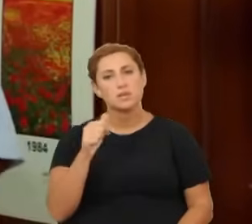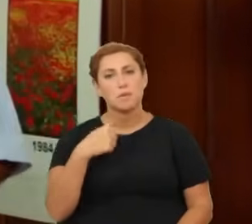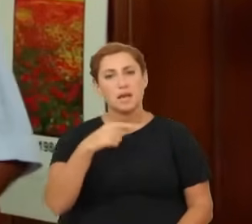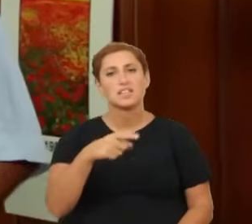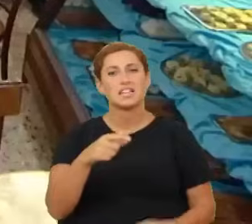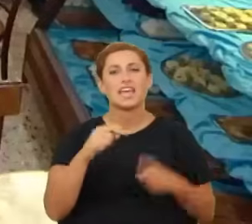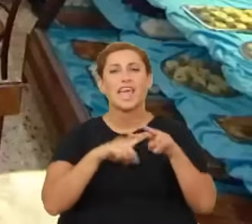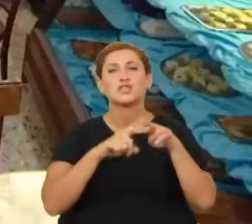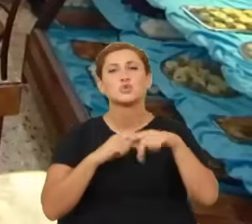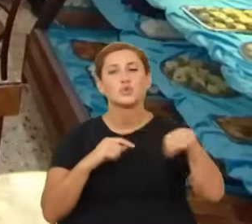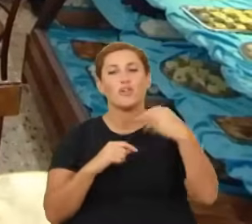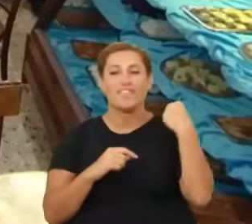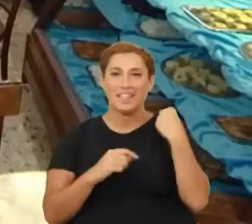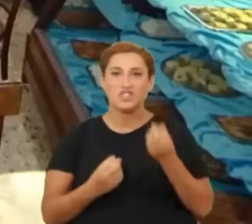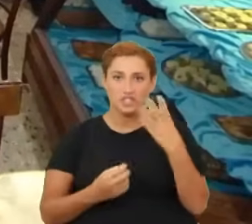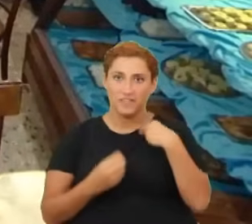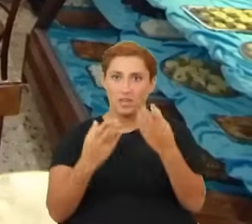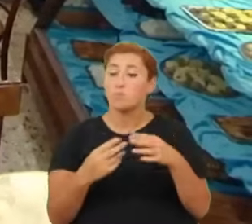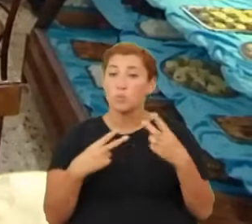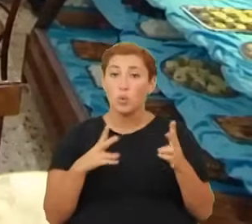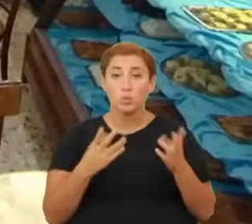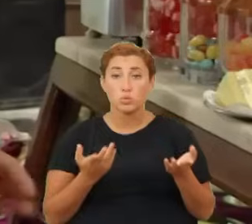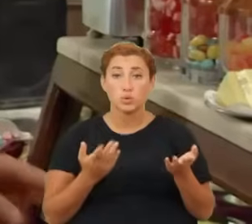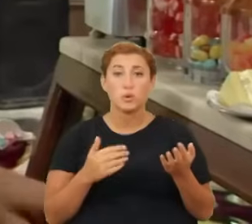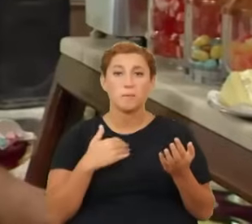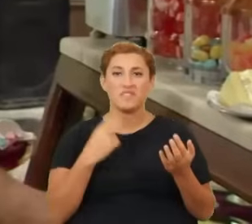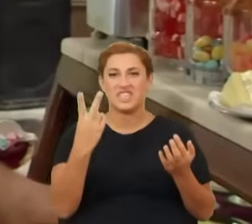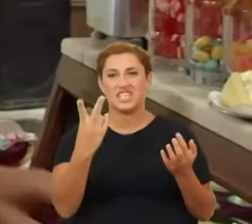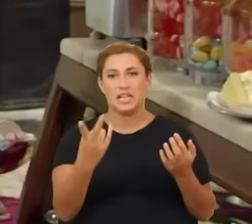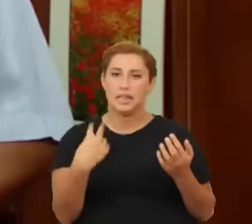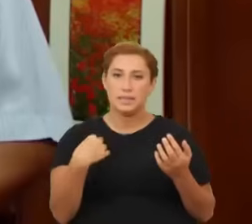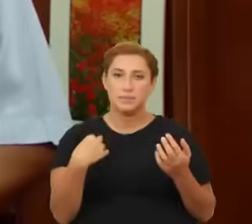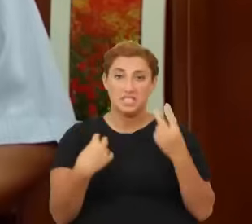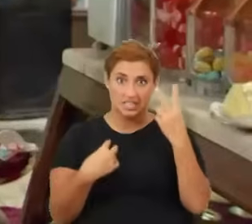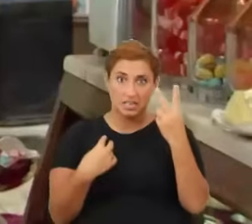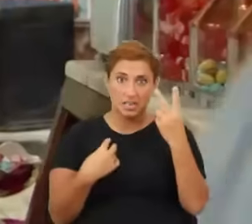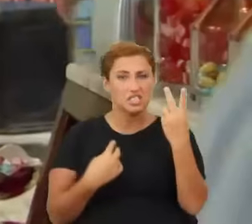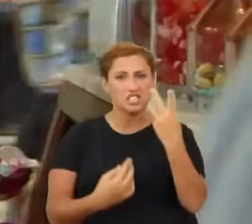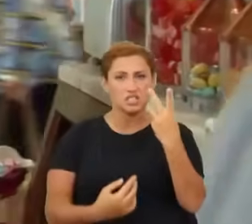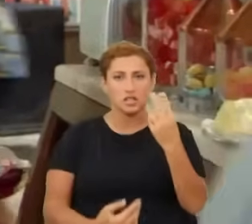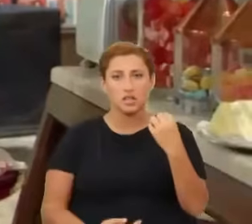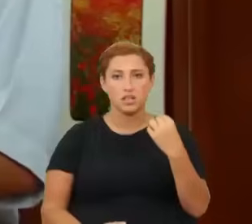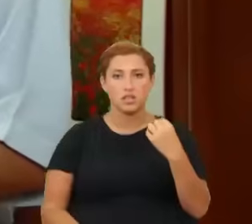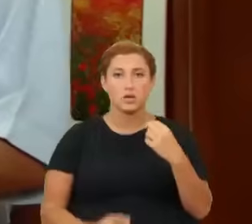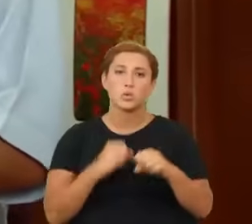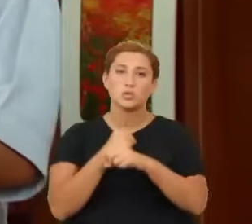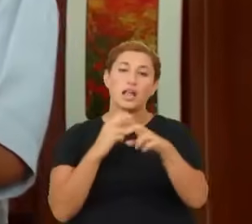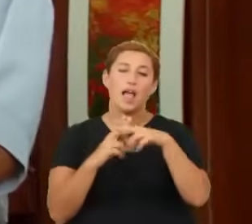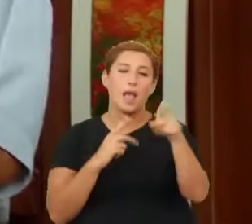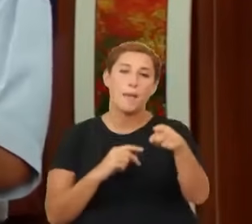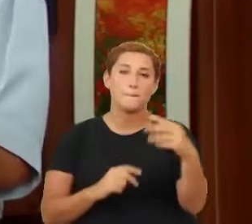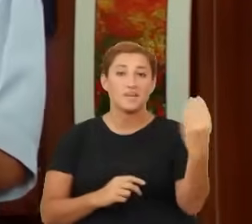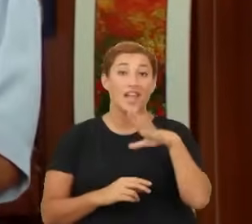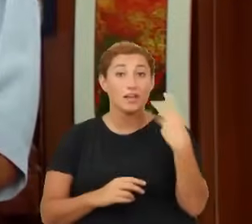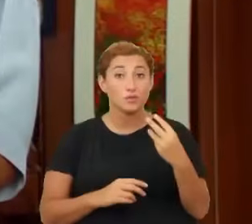sana keşgül vereyim. Onlar taze, yeni çıktı. Olur. Ben iki tane alayım orada. İki tane. Ha, iki tane. Yüzlü. Ben Muzaffer abinin